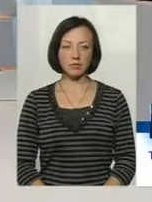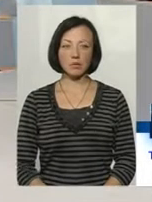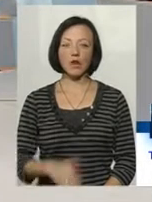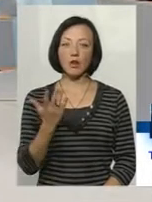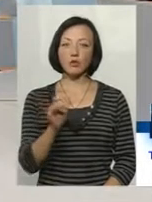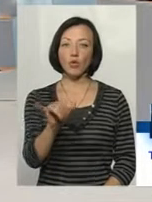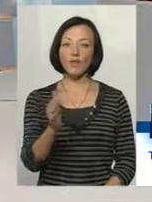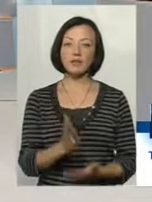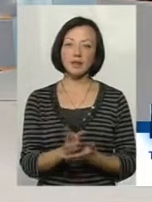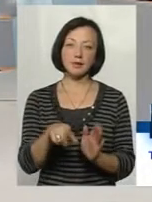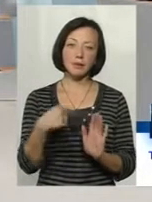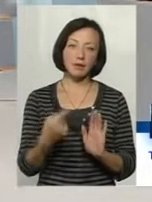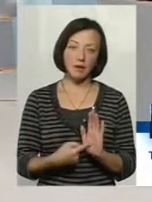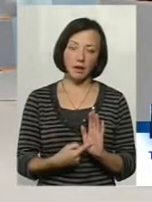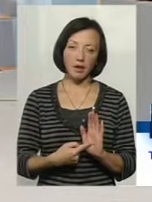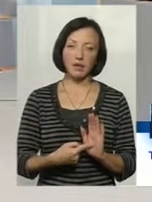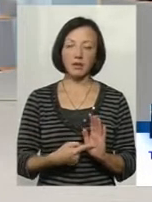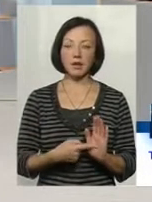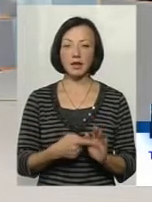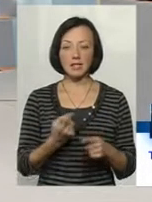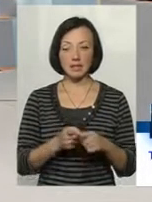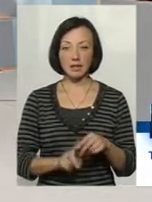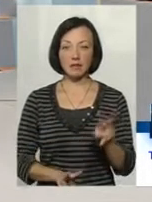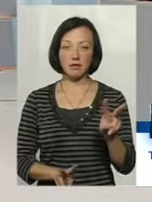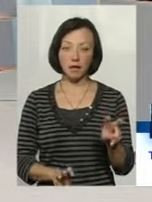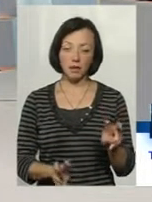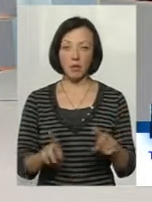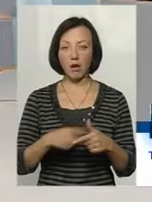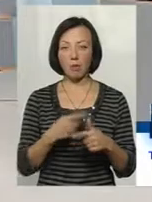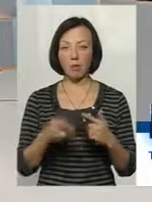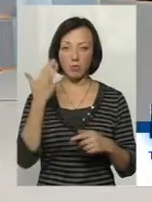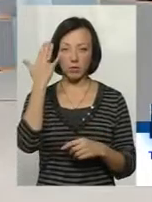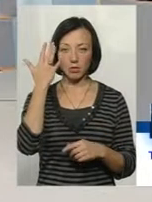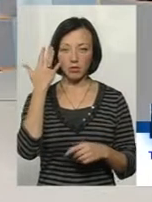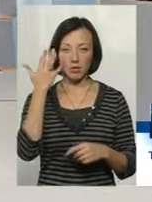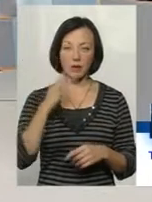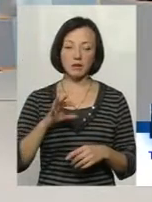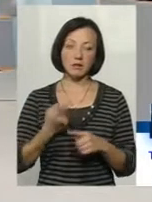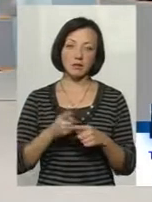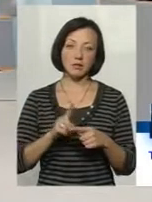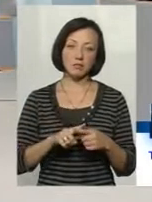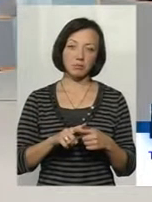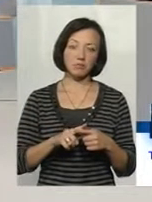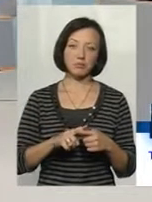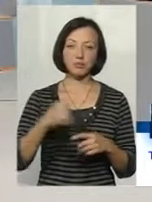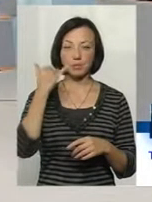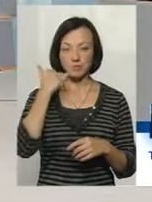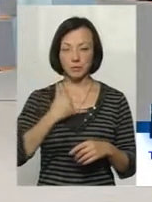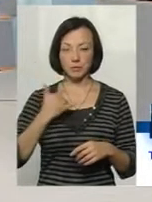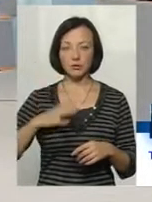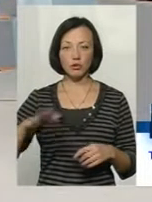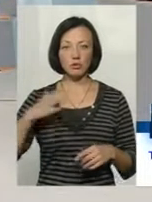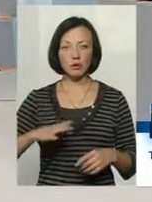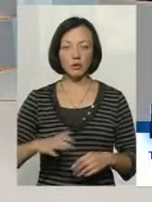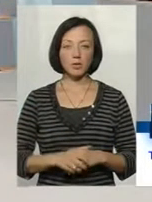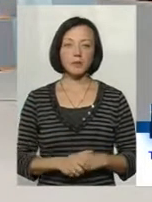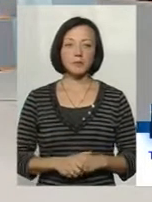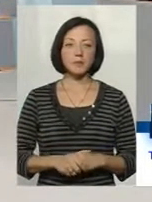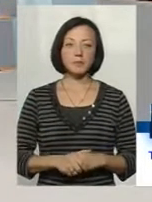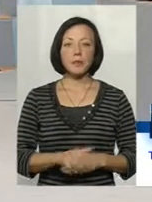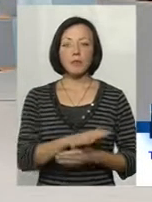вас є запитання із зазначеної теми або ж міркування з приводу неї, чекаємо на ваші телефонні дзвінки.